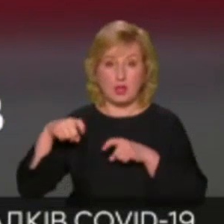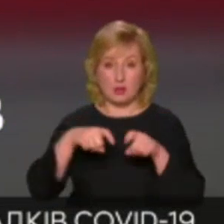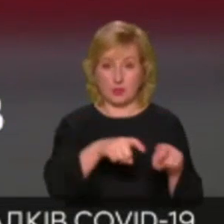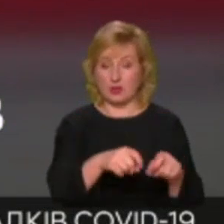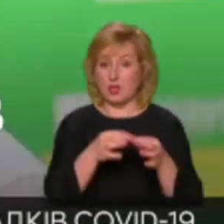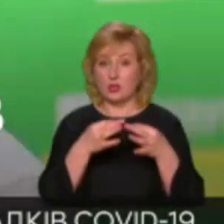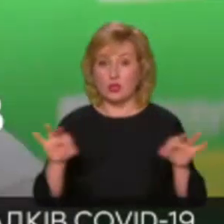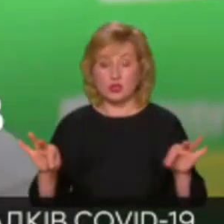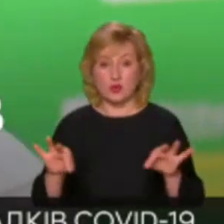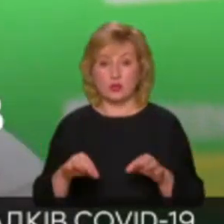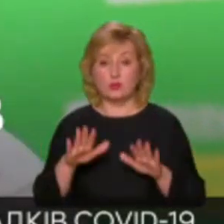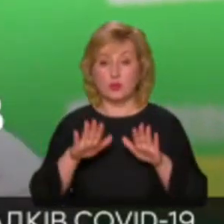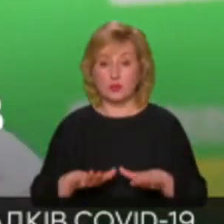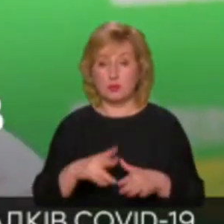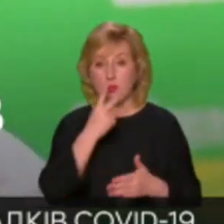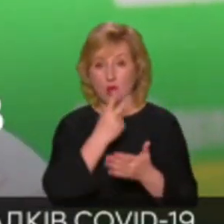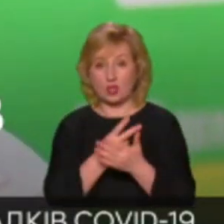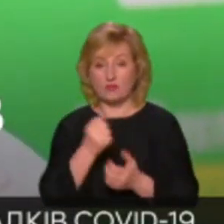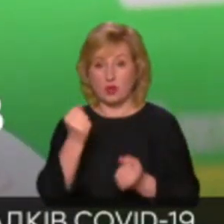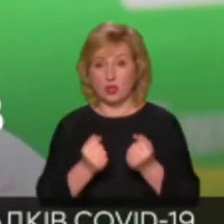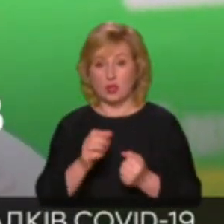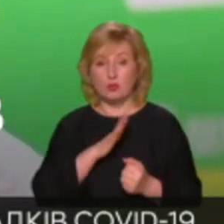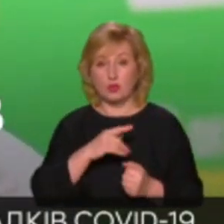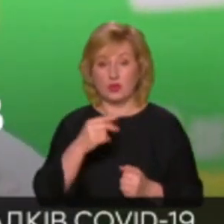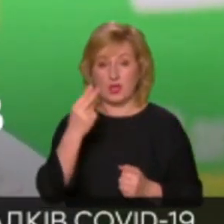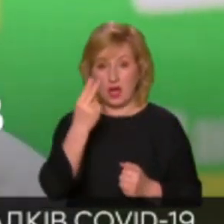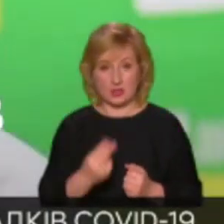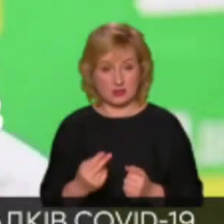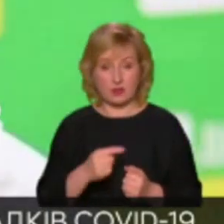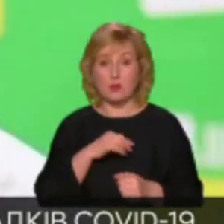недозволеному місці. Драгер показав, що водій був тверезим, ДБР проводить розслідування.